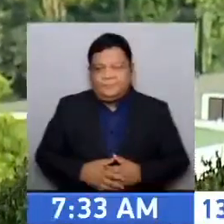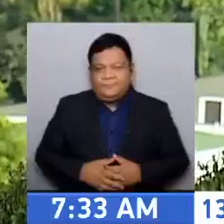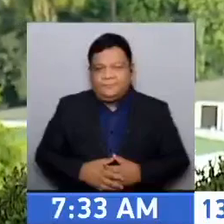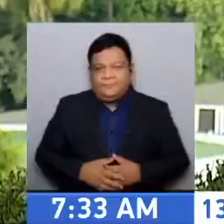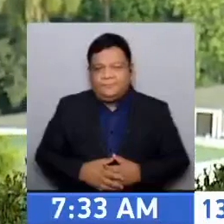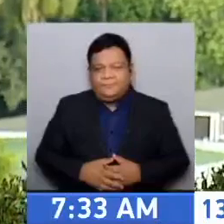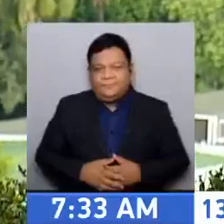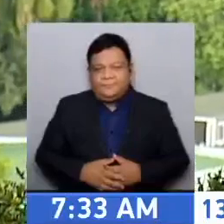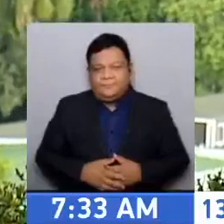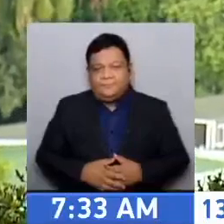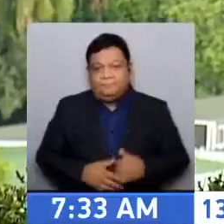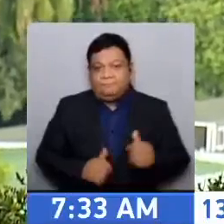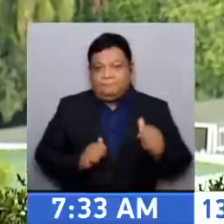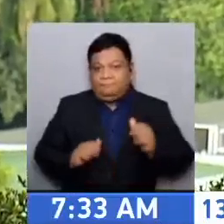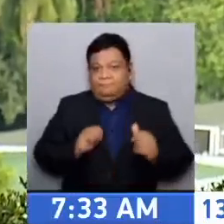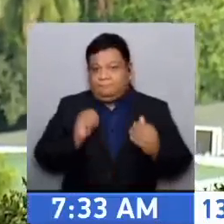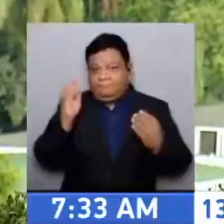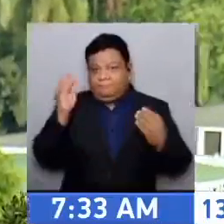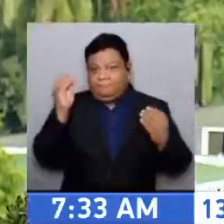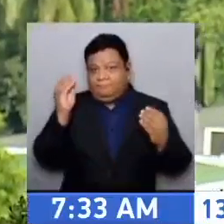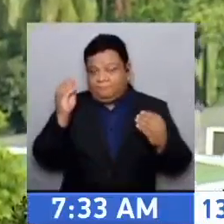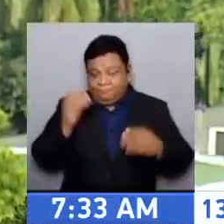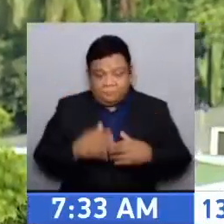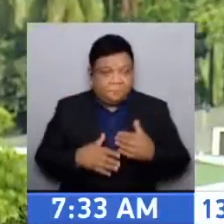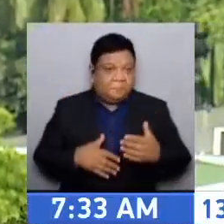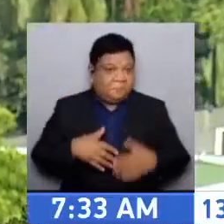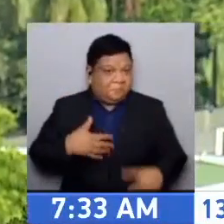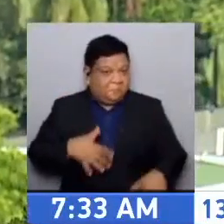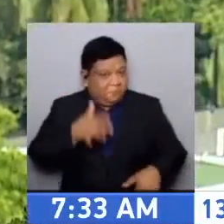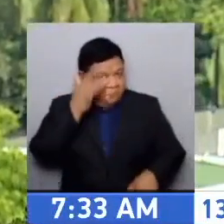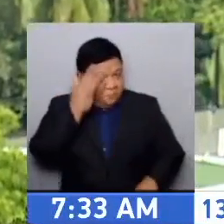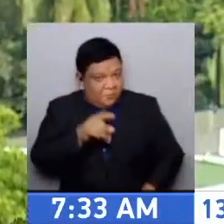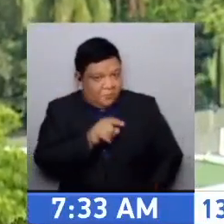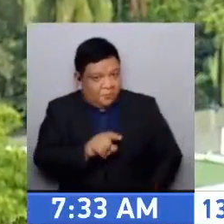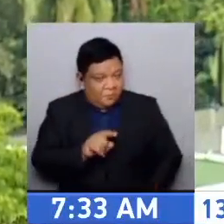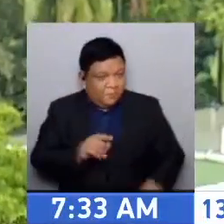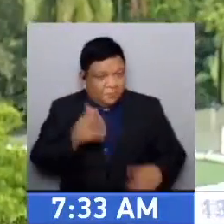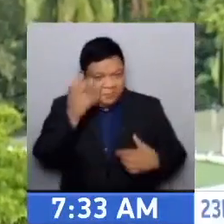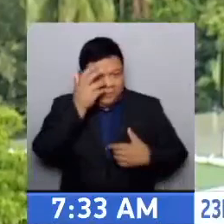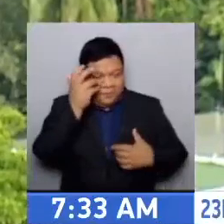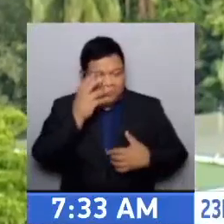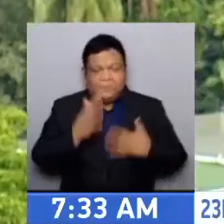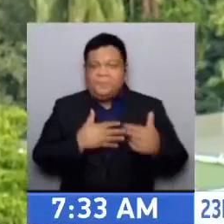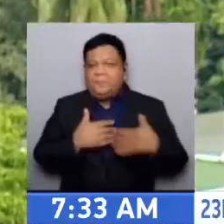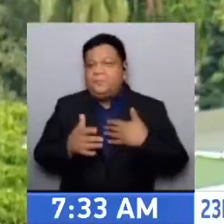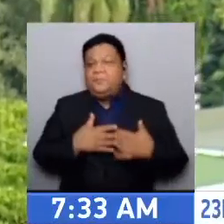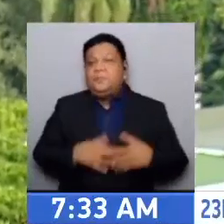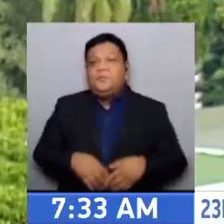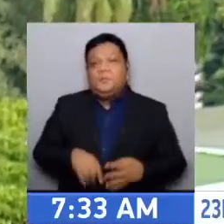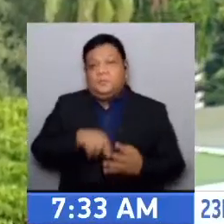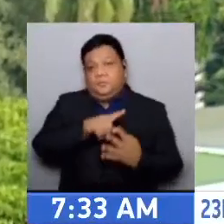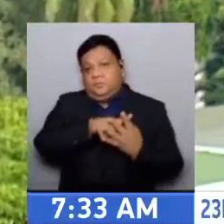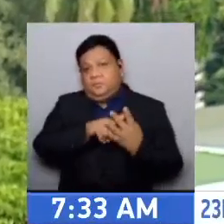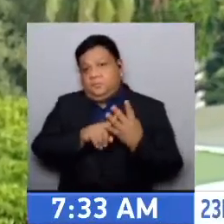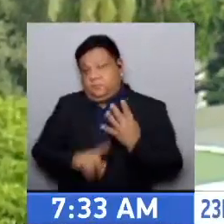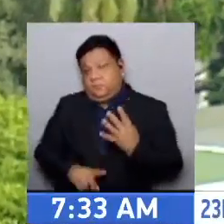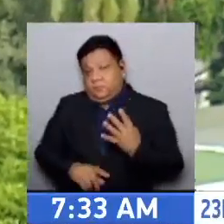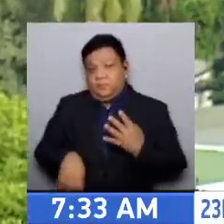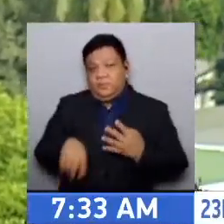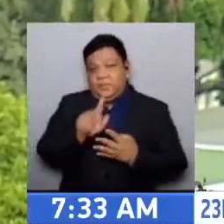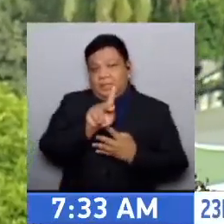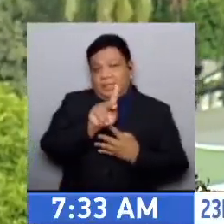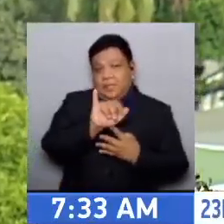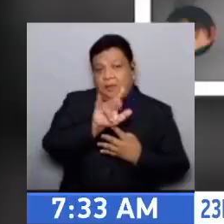Smart Monkey! Sama tayo ito, may bagong bonding ang Kapuso Couples na sina Kailin Alcantara, Mavi Legaspi, Ruru Madrid at Bianca